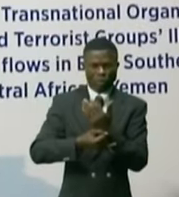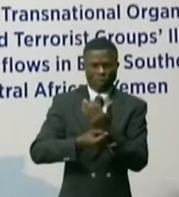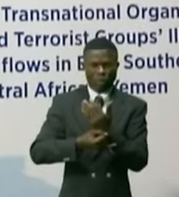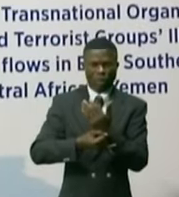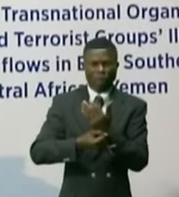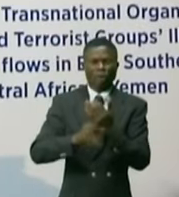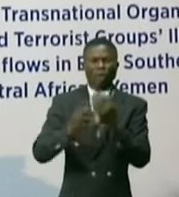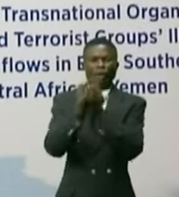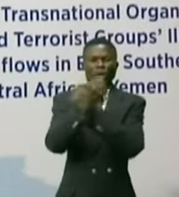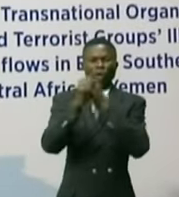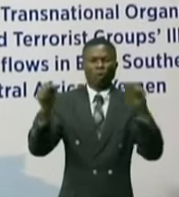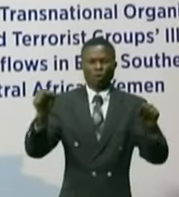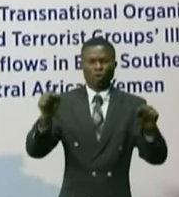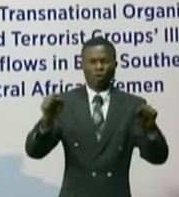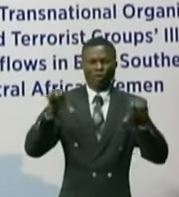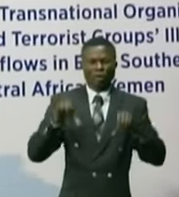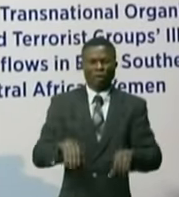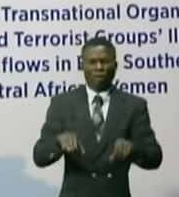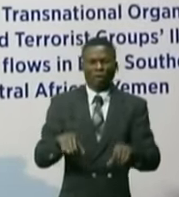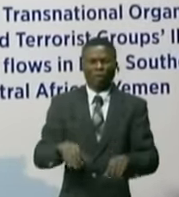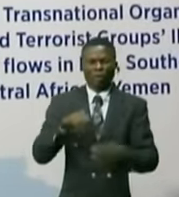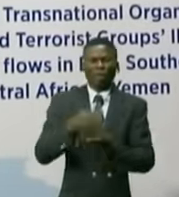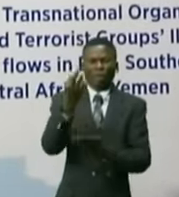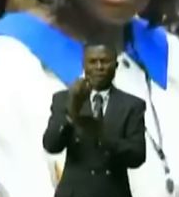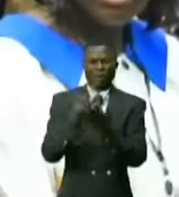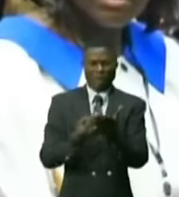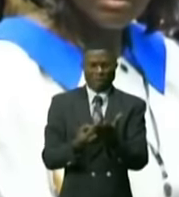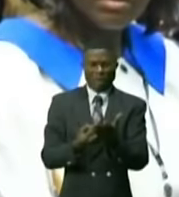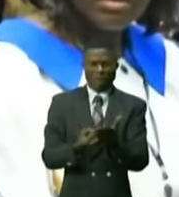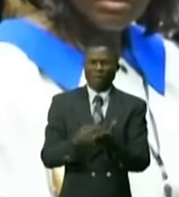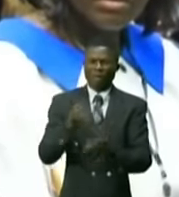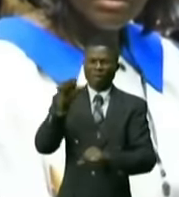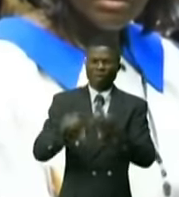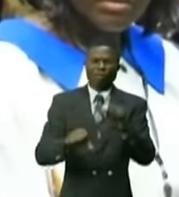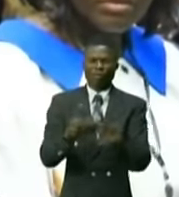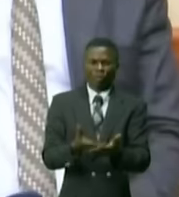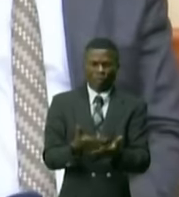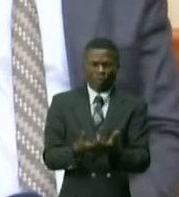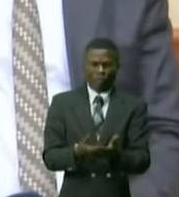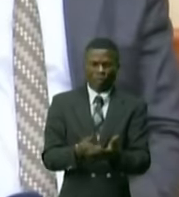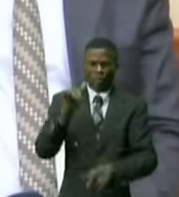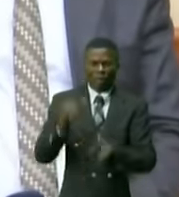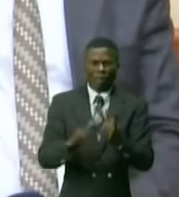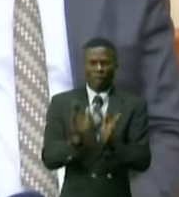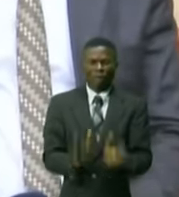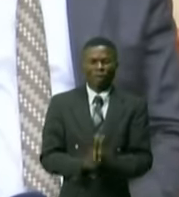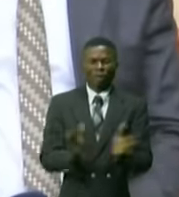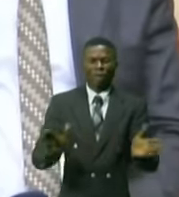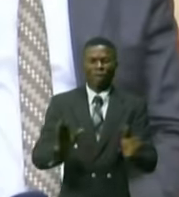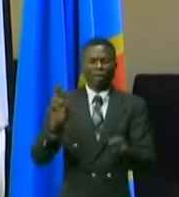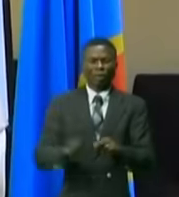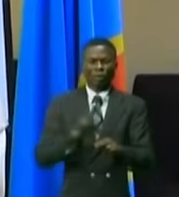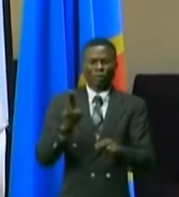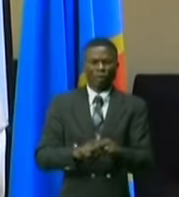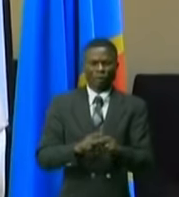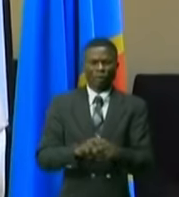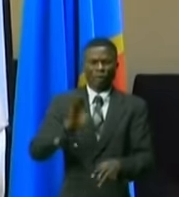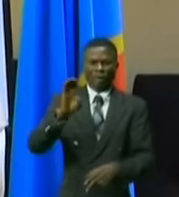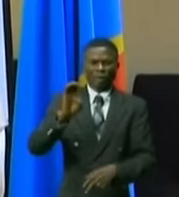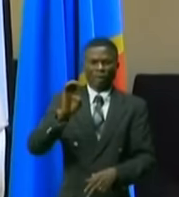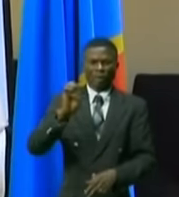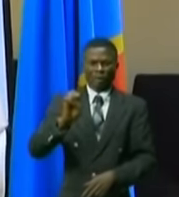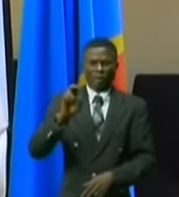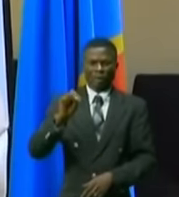sortir la RDC de la liste grise du GAFI. La secrétaire exécutive adjointe de la CNRF, Madame